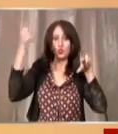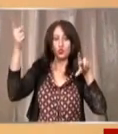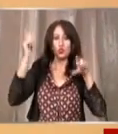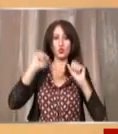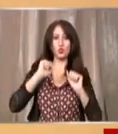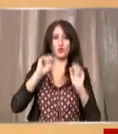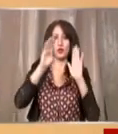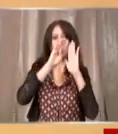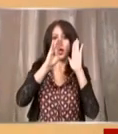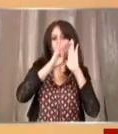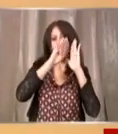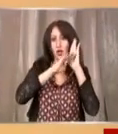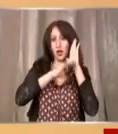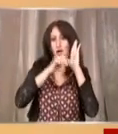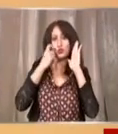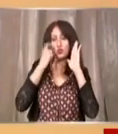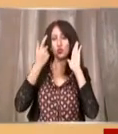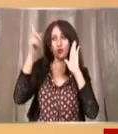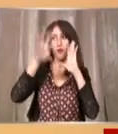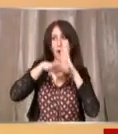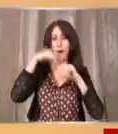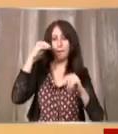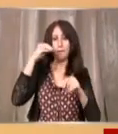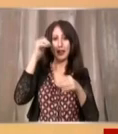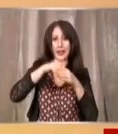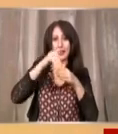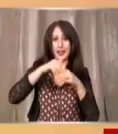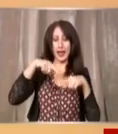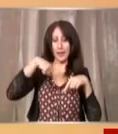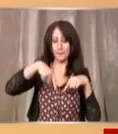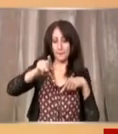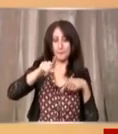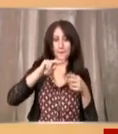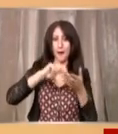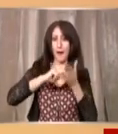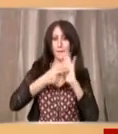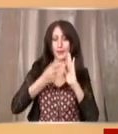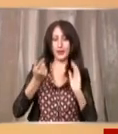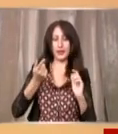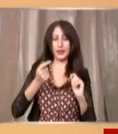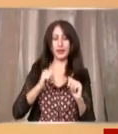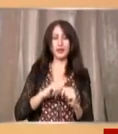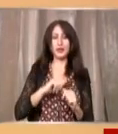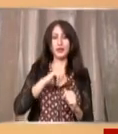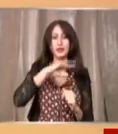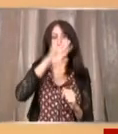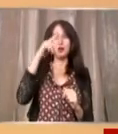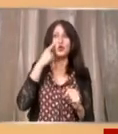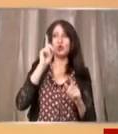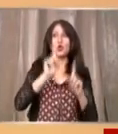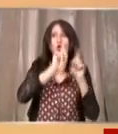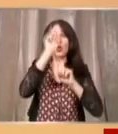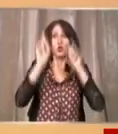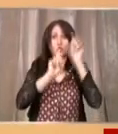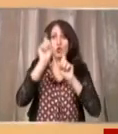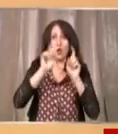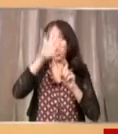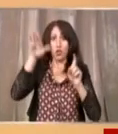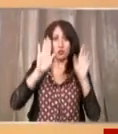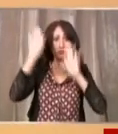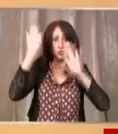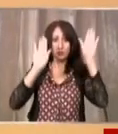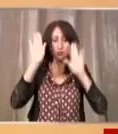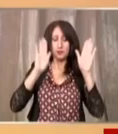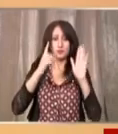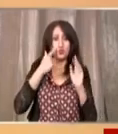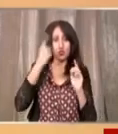راينا في منتهى الاريحيه، في منتهى الوضوح، واعتقد لن يتدخل احد. شكرا لك. نعم، في شان العمليه الانتخابيه.